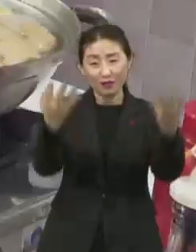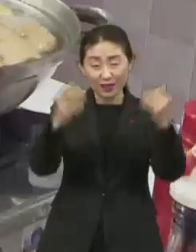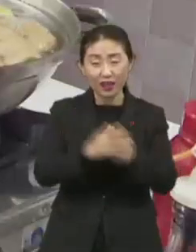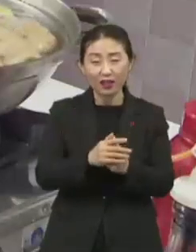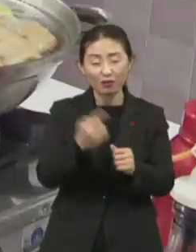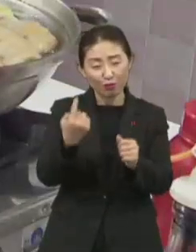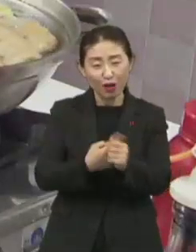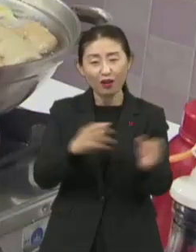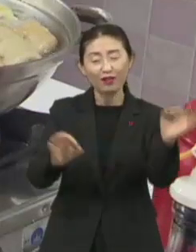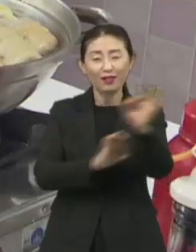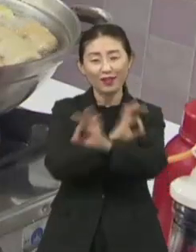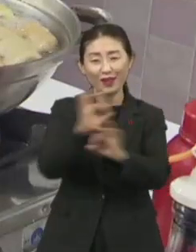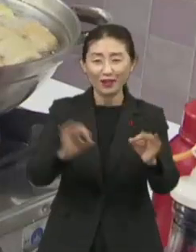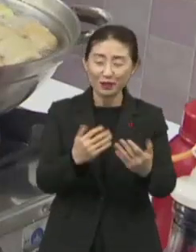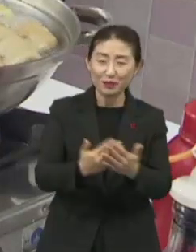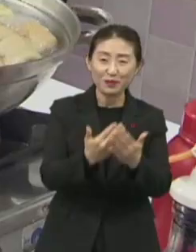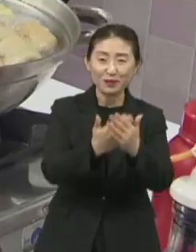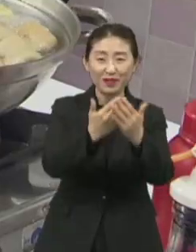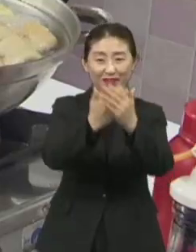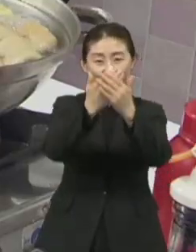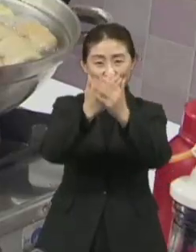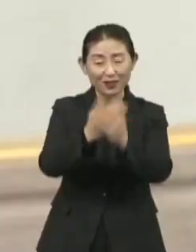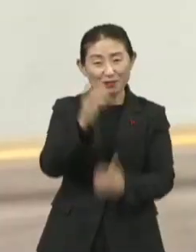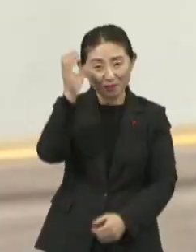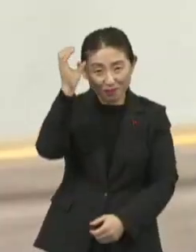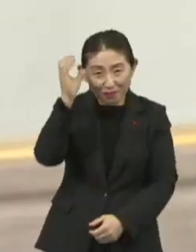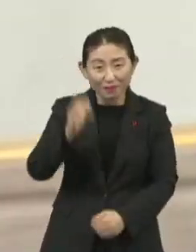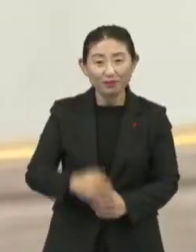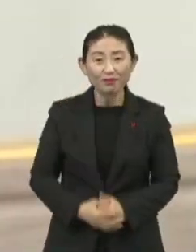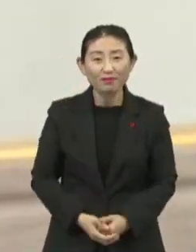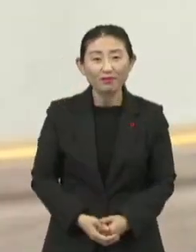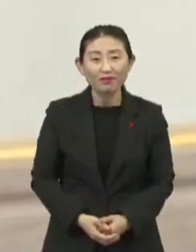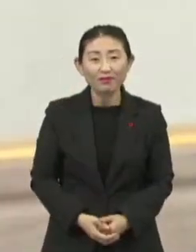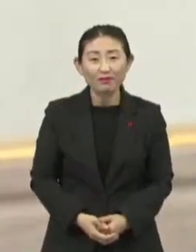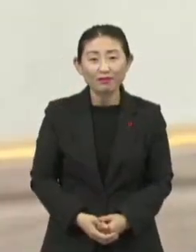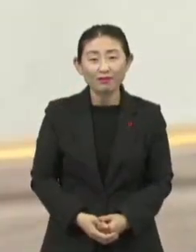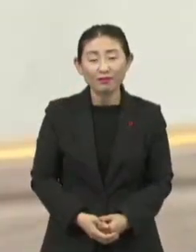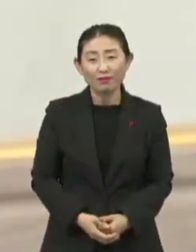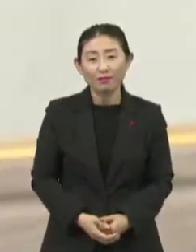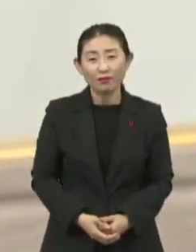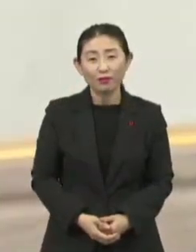침체된 지역 경제에 훈풍이 불어올지 주목됩니다. TJB 강진원입니다.